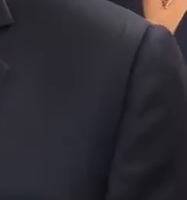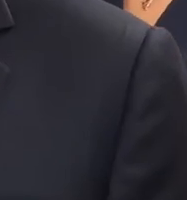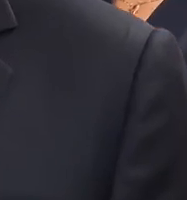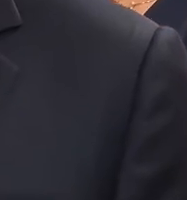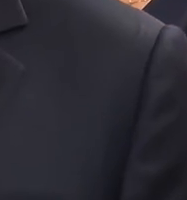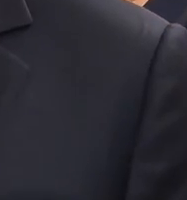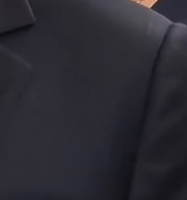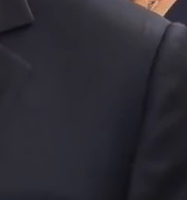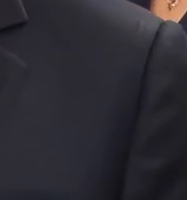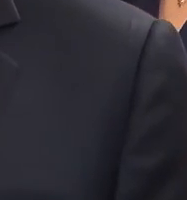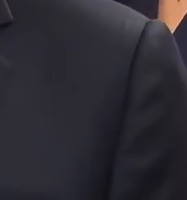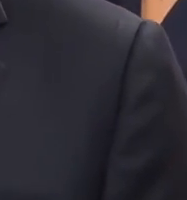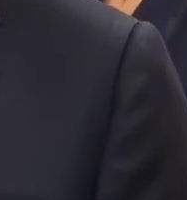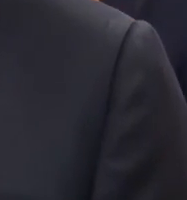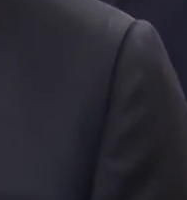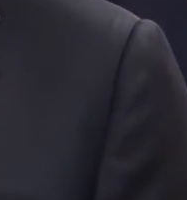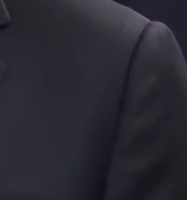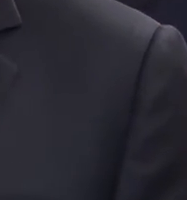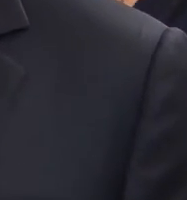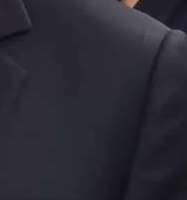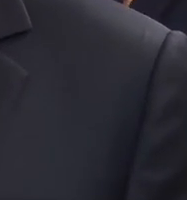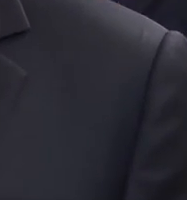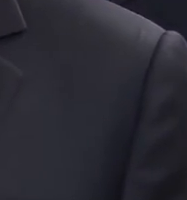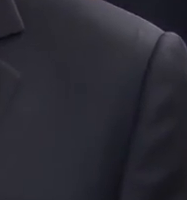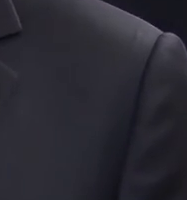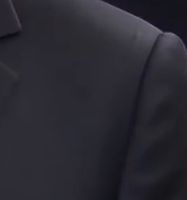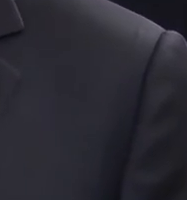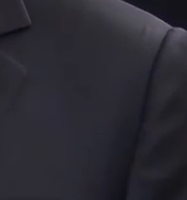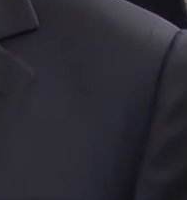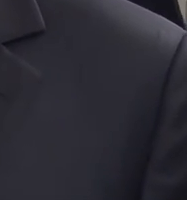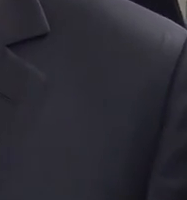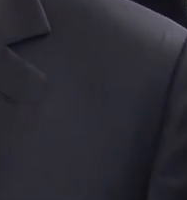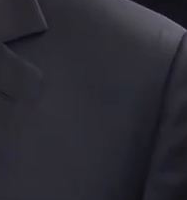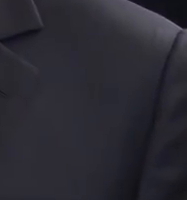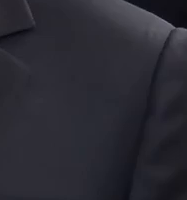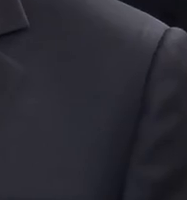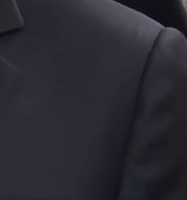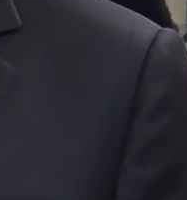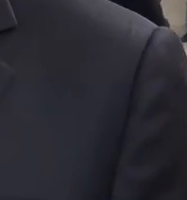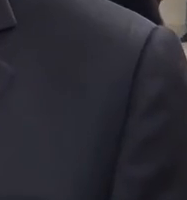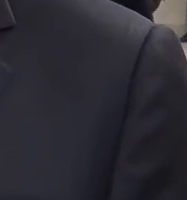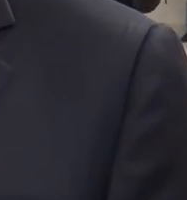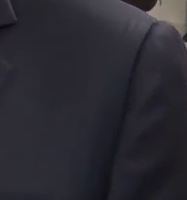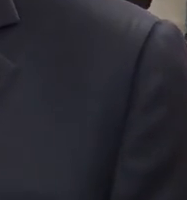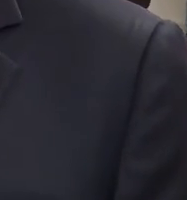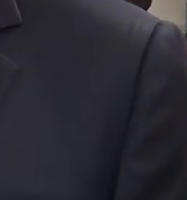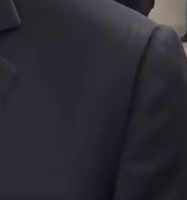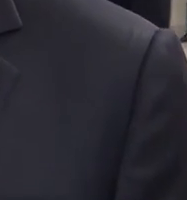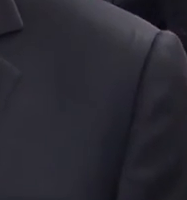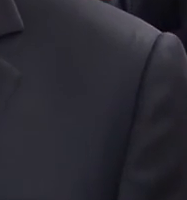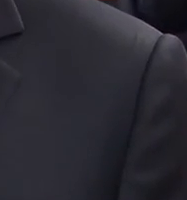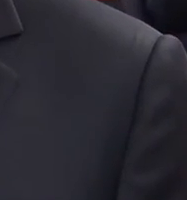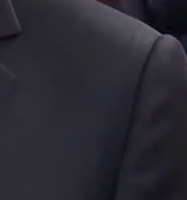Это и подстанция скорой медицинской помощи в городе Видное. Это реконструкция Володарского шоссе, что для нас вообще является одним из